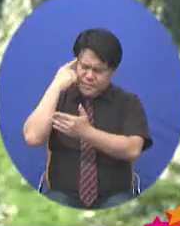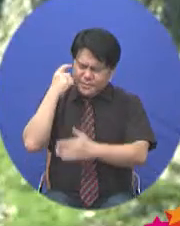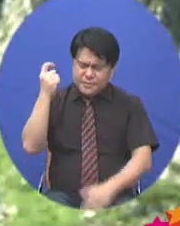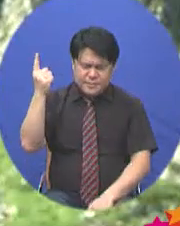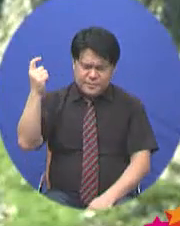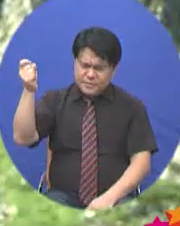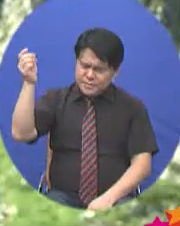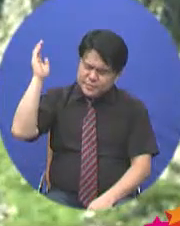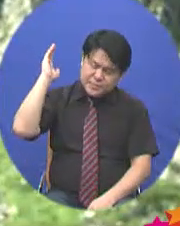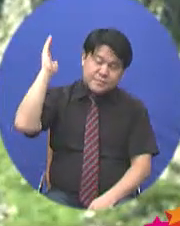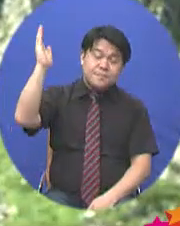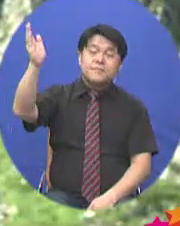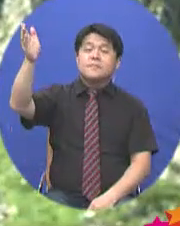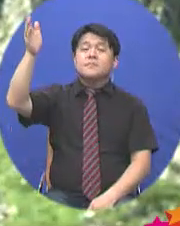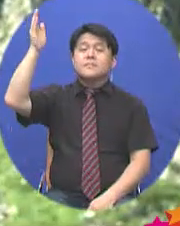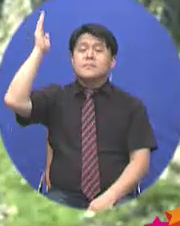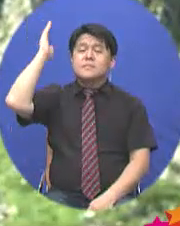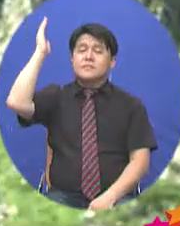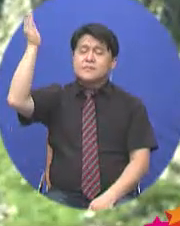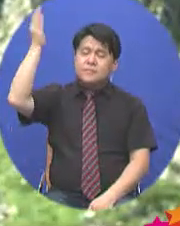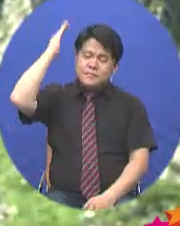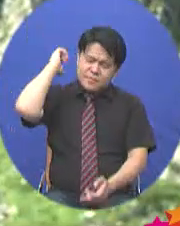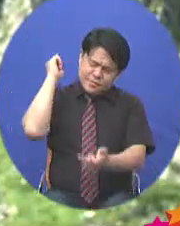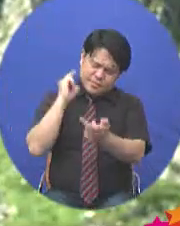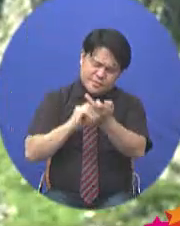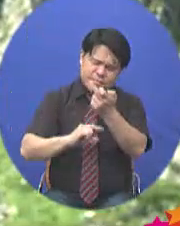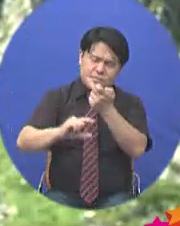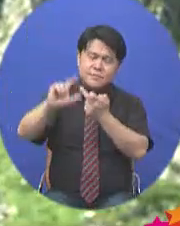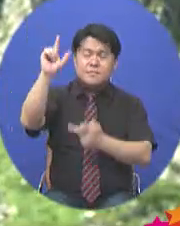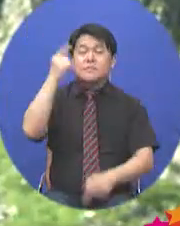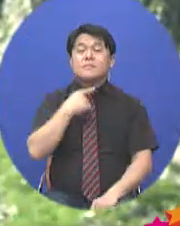그 사연 밤을 새워